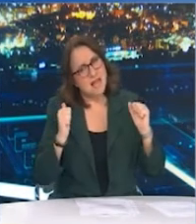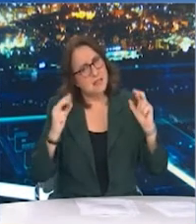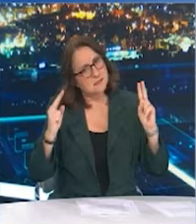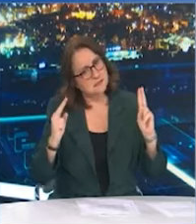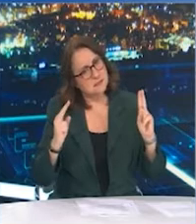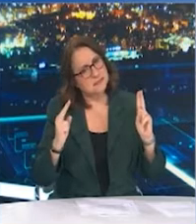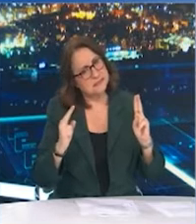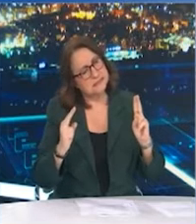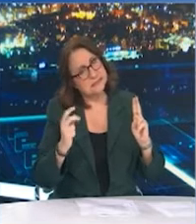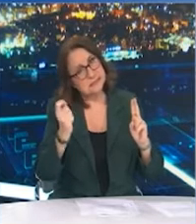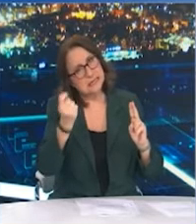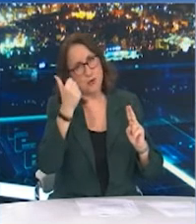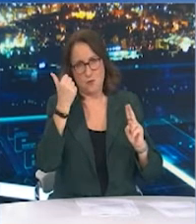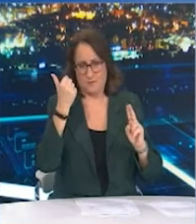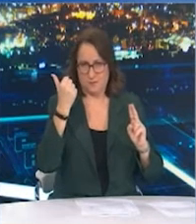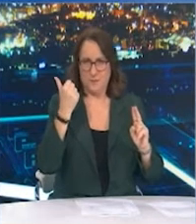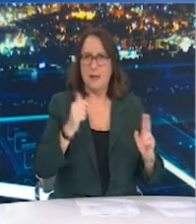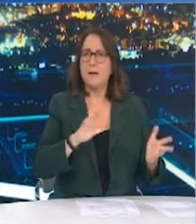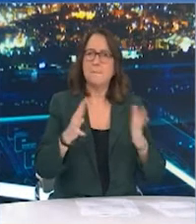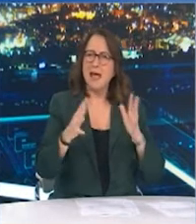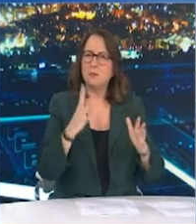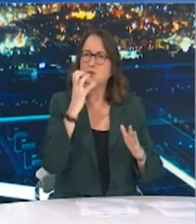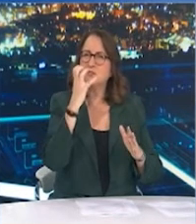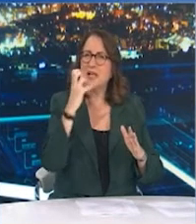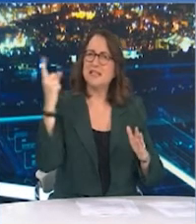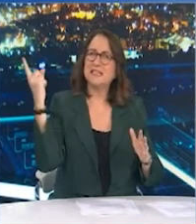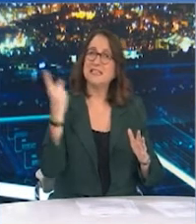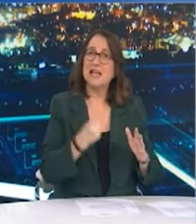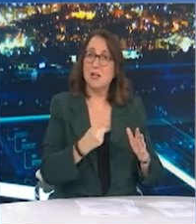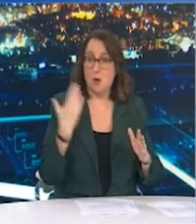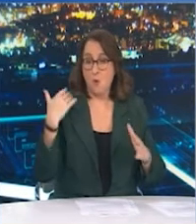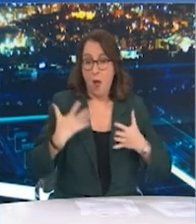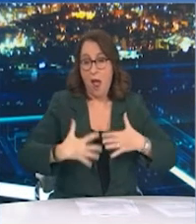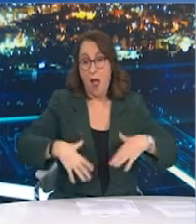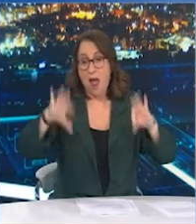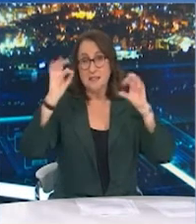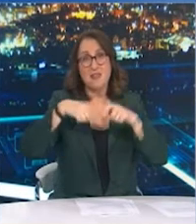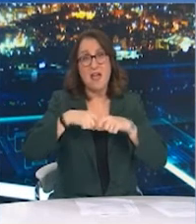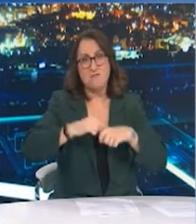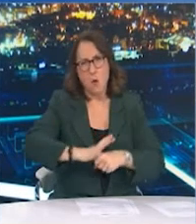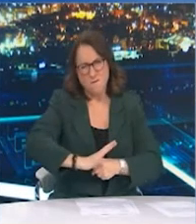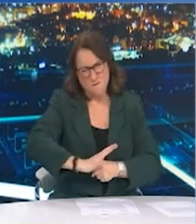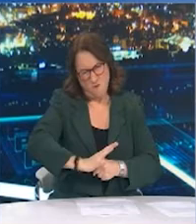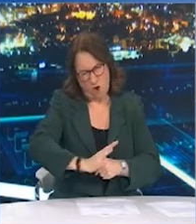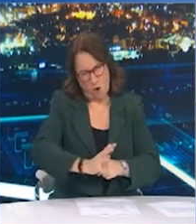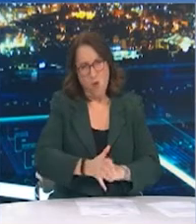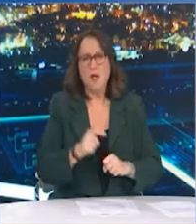Ενδεικτικά, είδαμε μείωση περίπου 40% σε σχέση με τις αρχές Δεκεμβρίου στις ΜΕΘ, ενώ